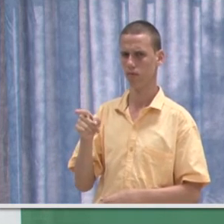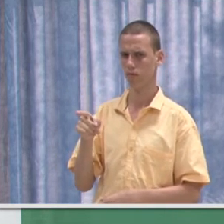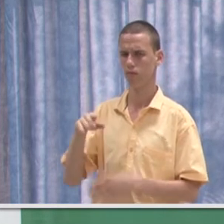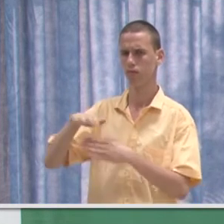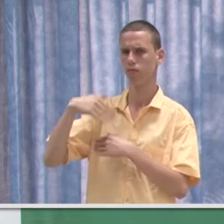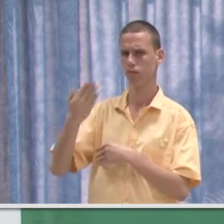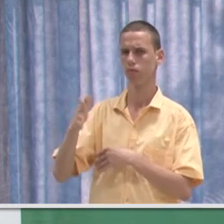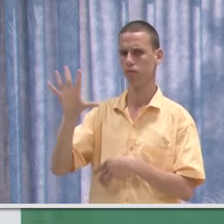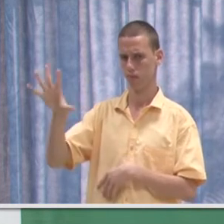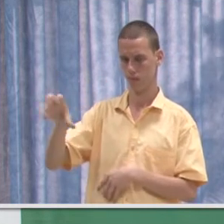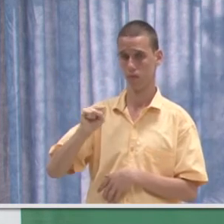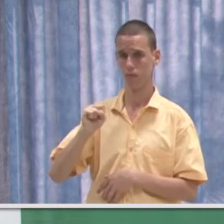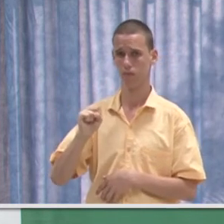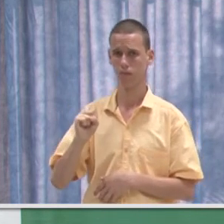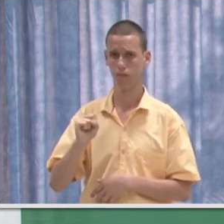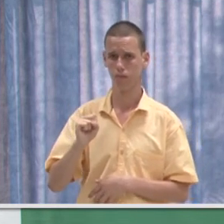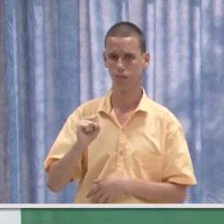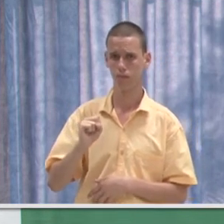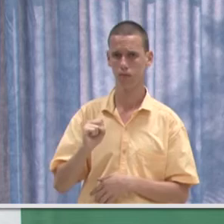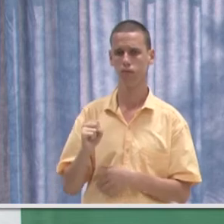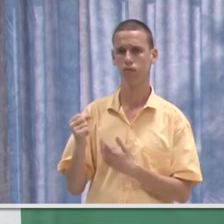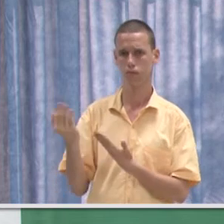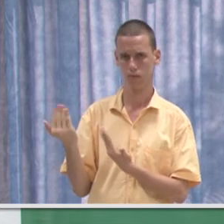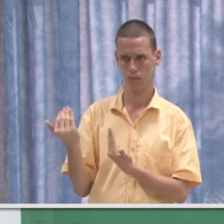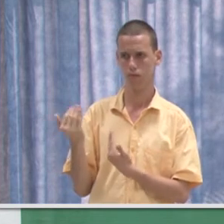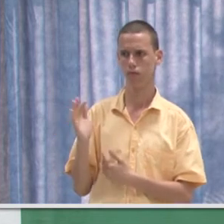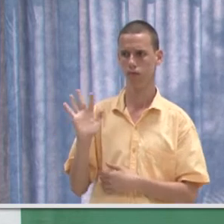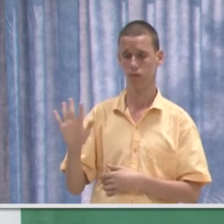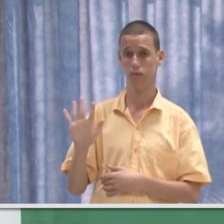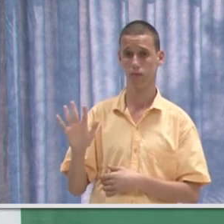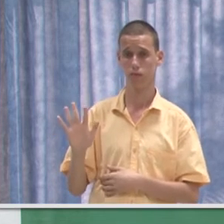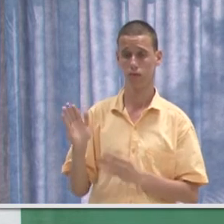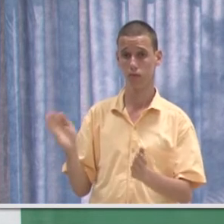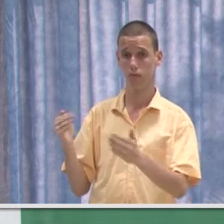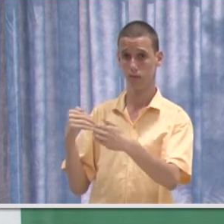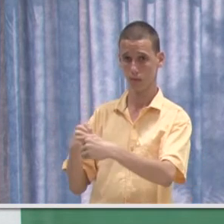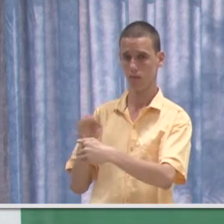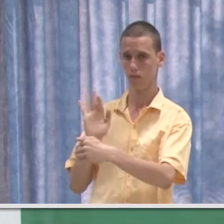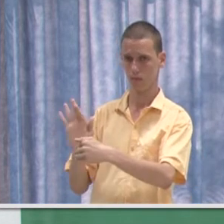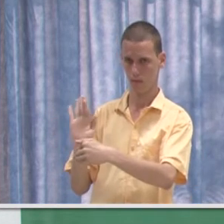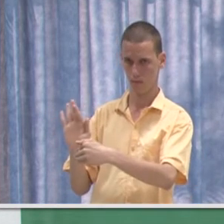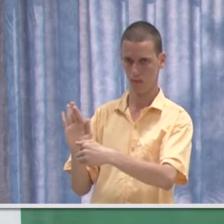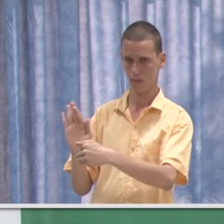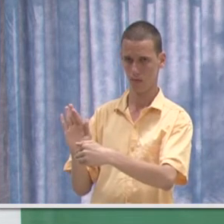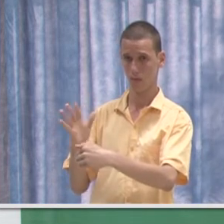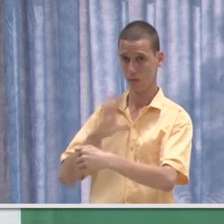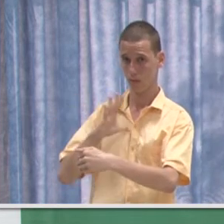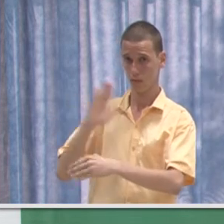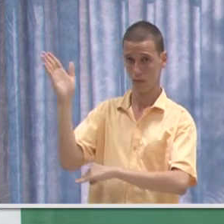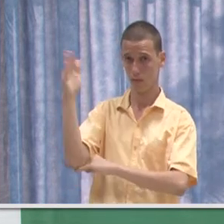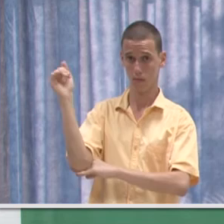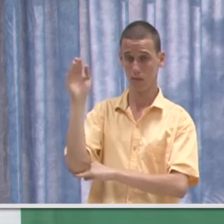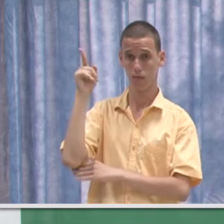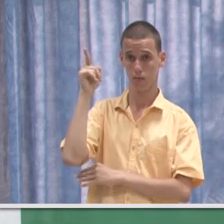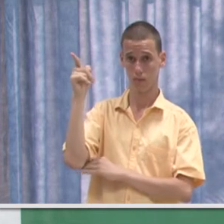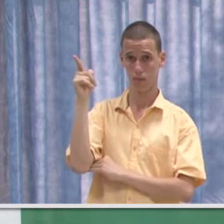Nous avons plutôt les autres gardes, les autres stocks pour donner les autres pays qui ont plus de demandes que nous en ce moment, pendant que nous pouvons